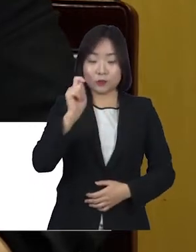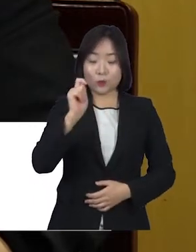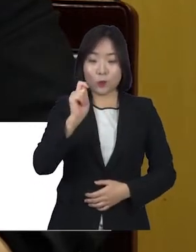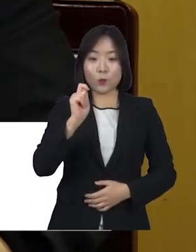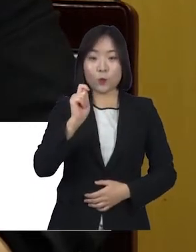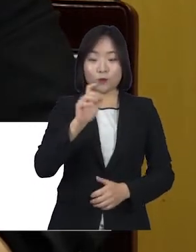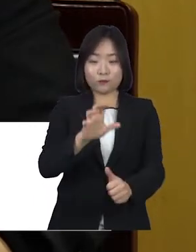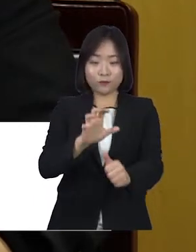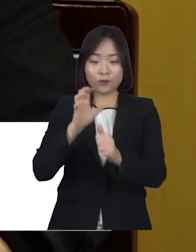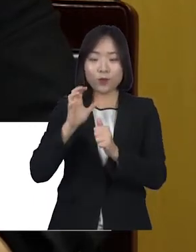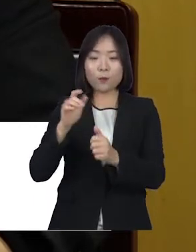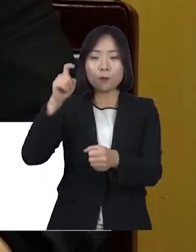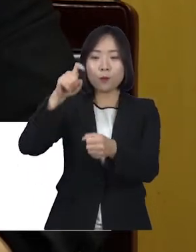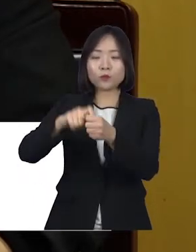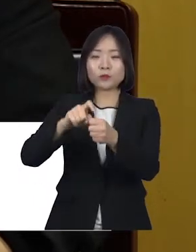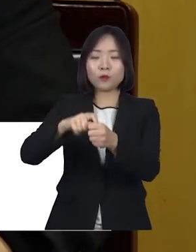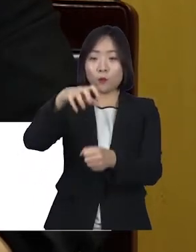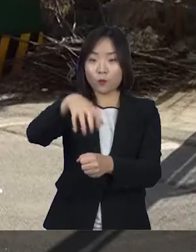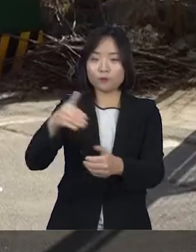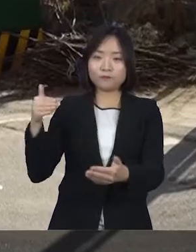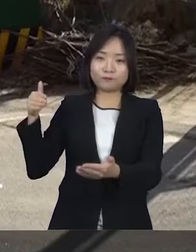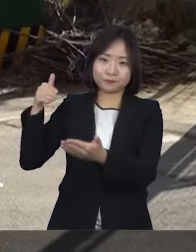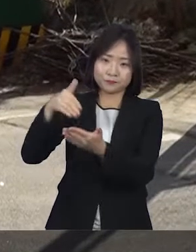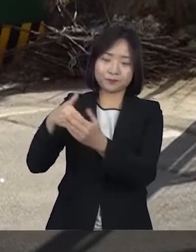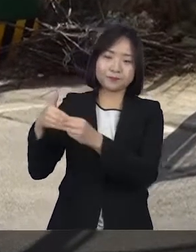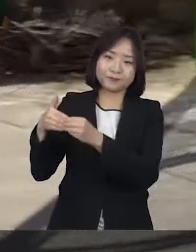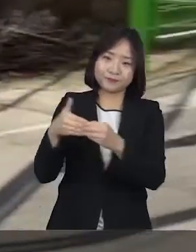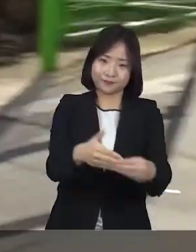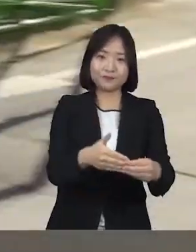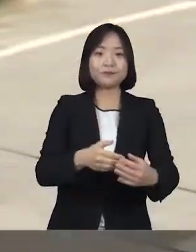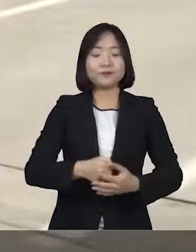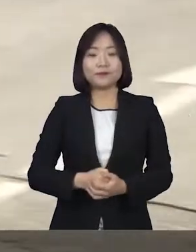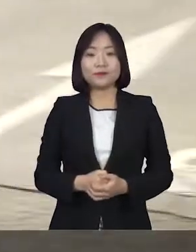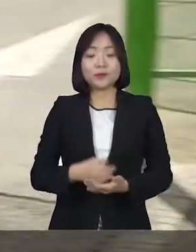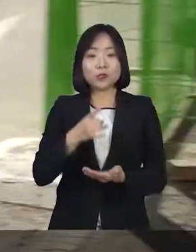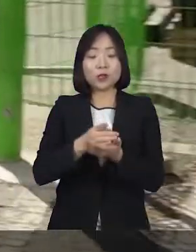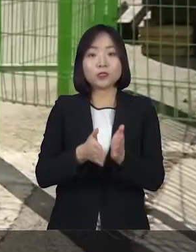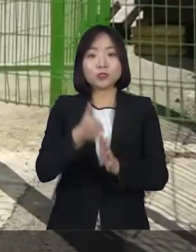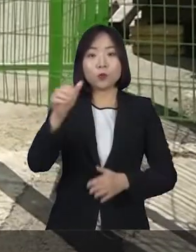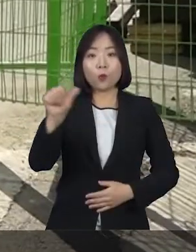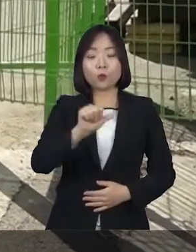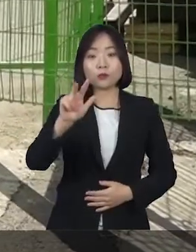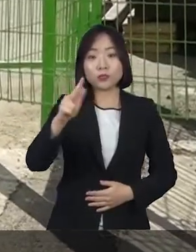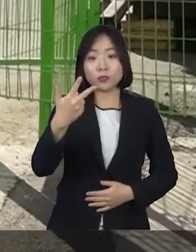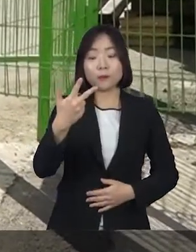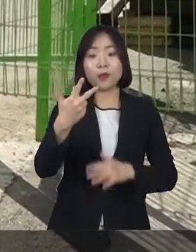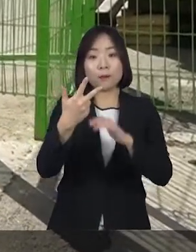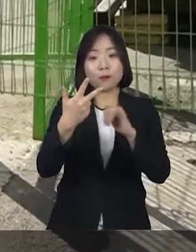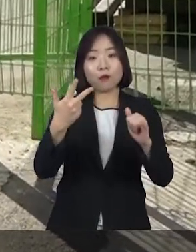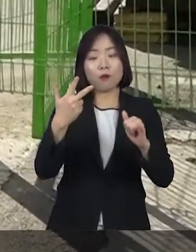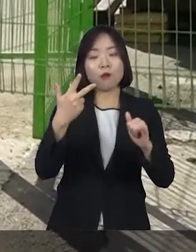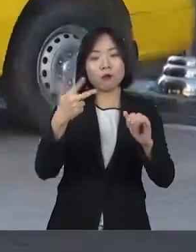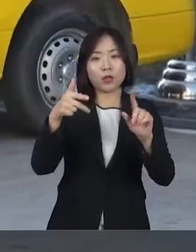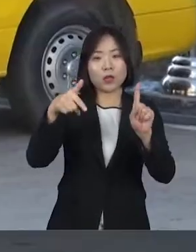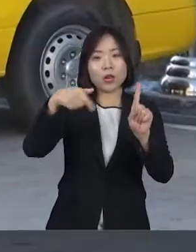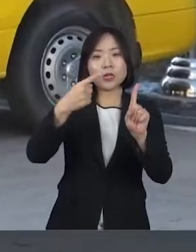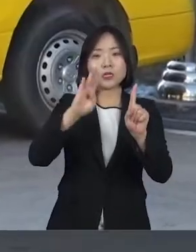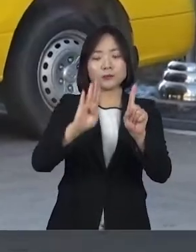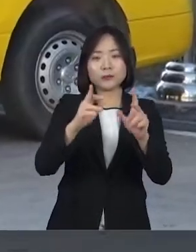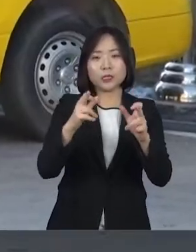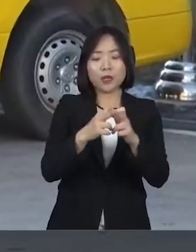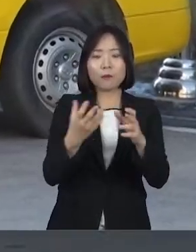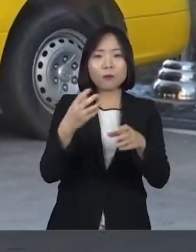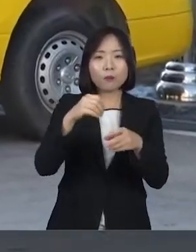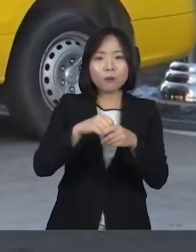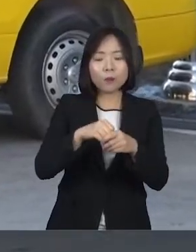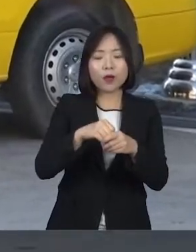목적지까지 모셔다 드리는 사업입니다. 현재 천안시는 약 5,700여 명의 1, 2급 장애인을 포함한 교통약자의